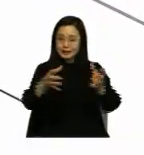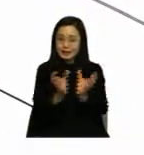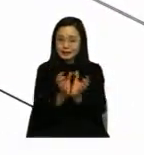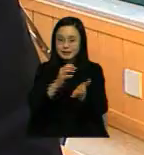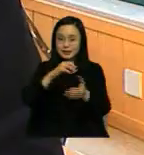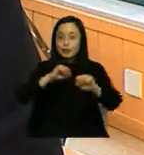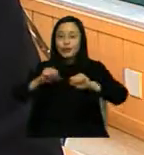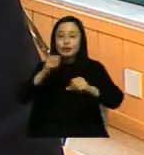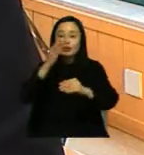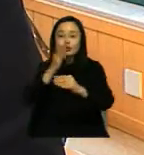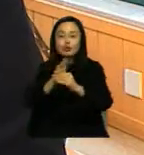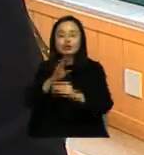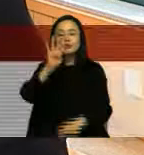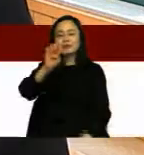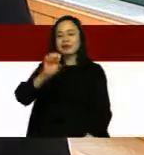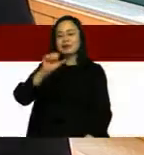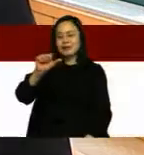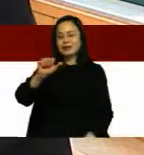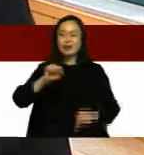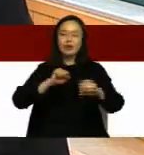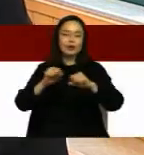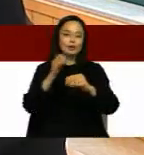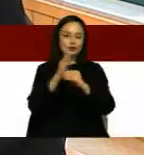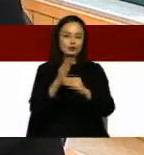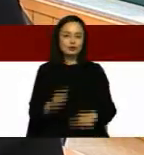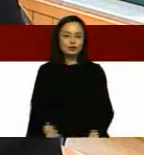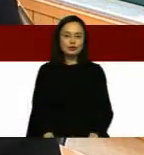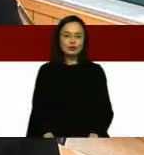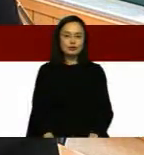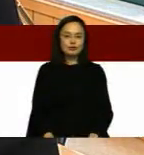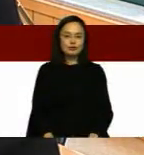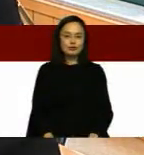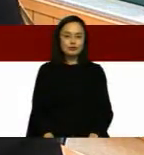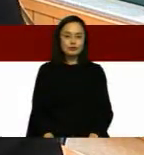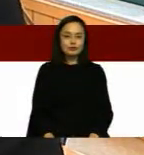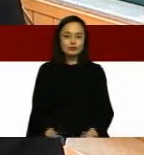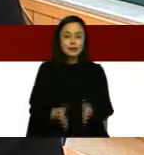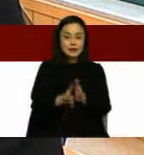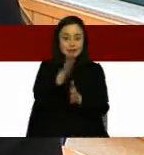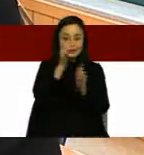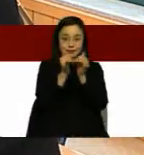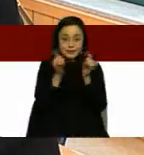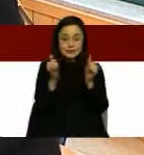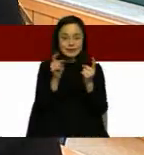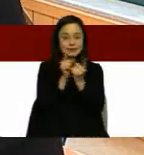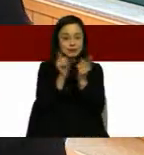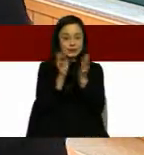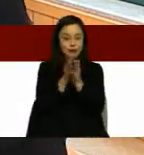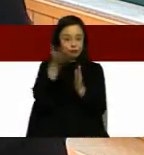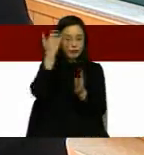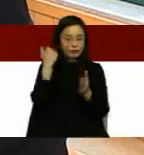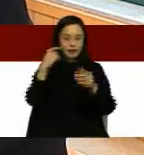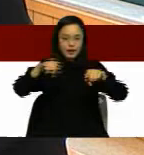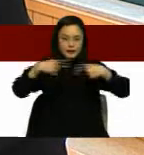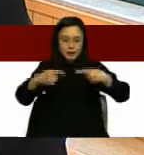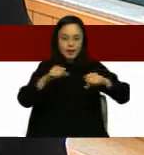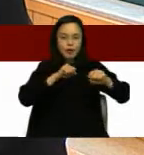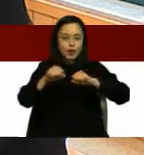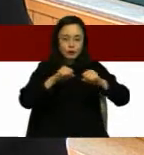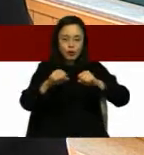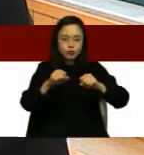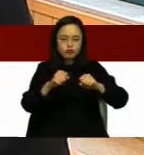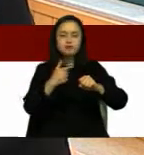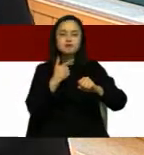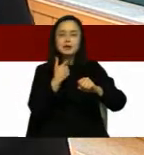이릅니다. 그간 좀 자주 시정에 참여하셨던 이 시민들이 아니라 좀더 다양한